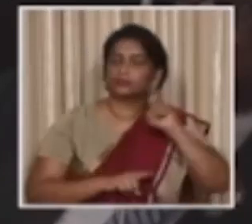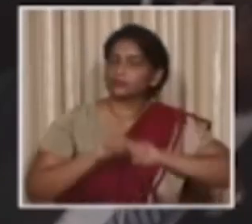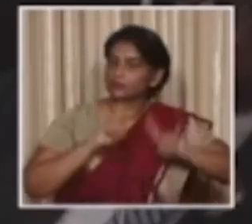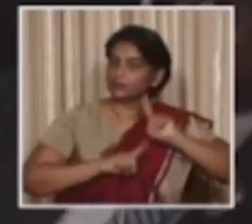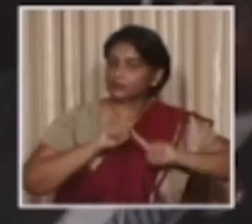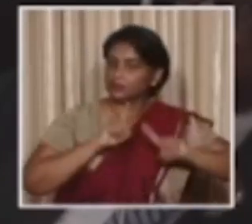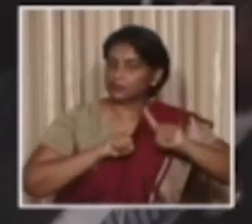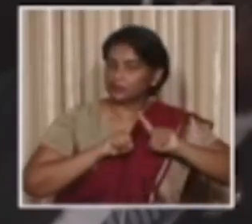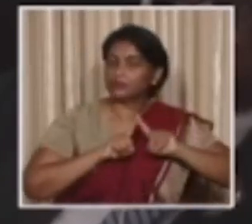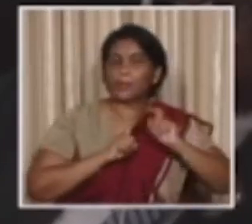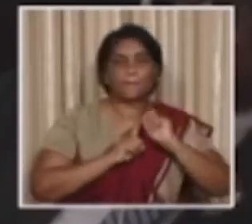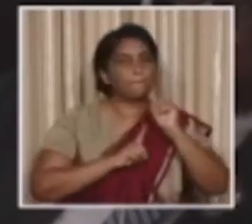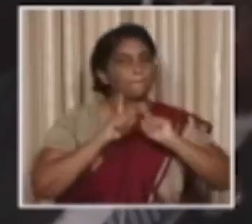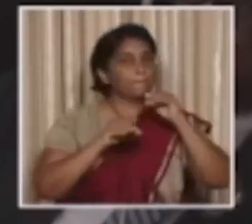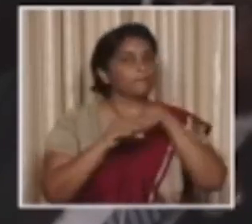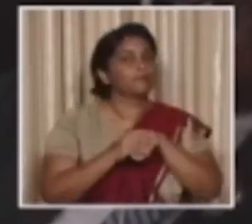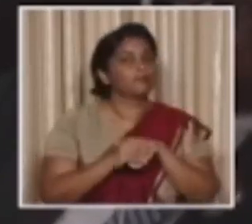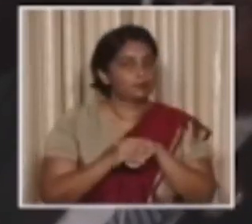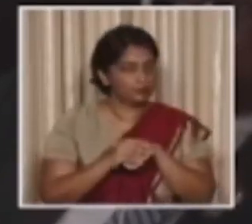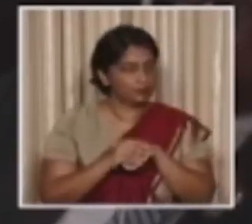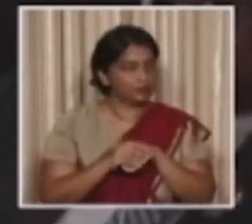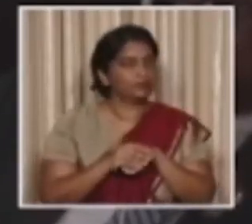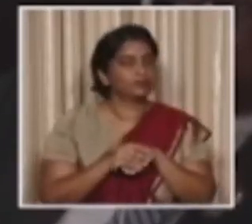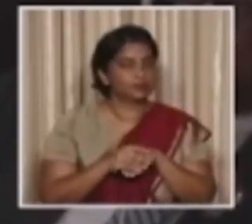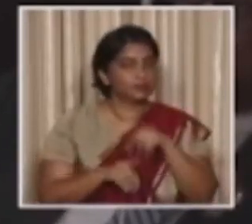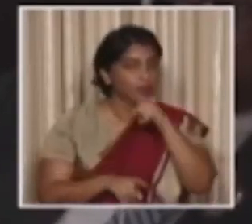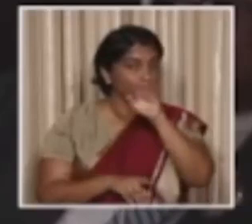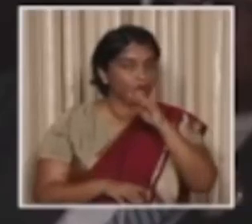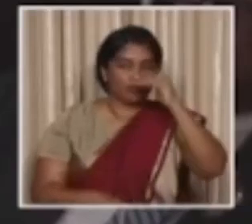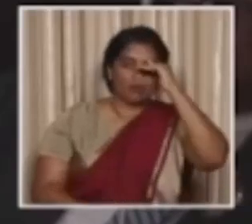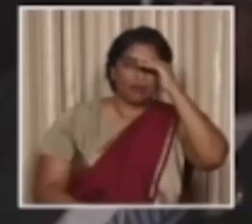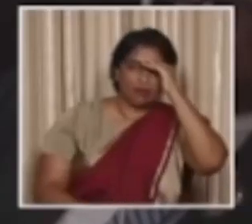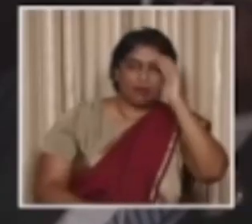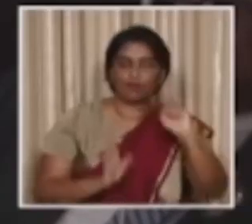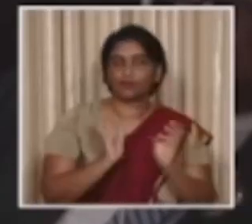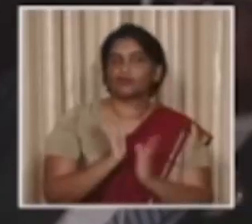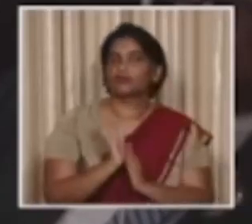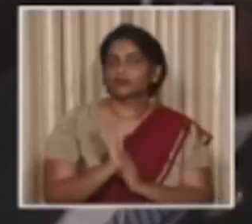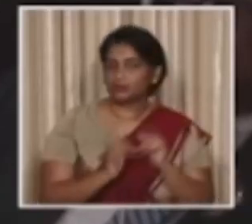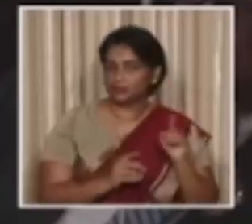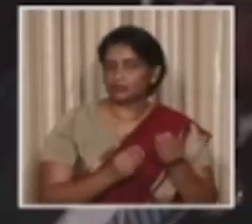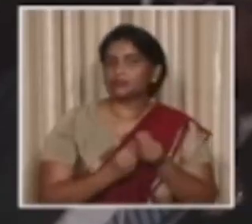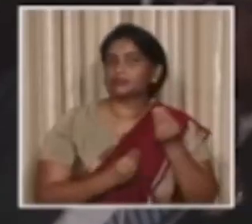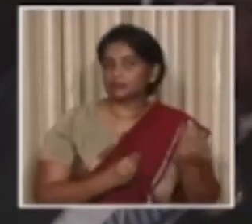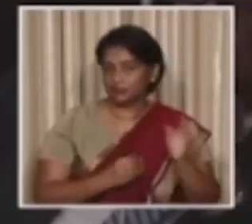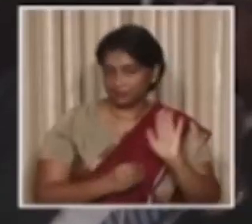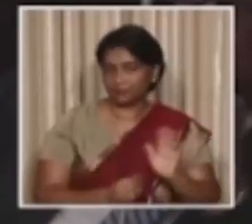සාකච්ඡාවක් පාර්ලිමේන්තුවට ඔබතුමාගේ නායකත්වයෙන් තියෙන කොමිටියටද ලබා දීම